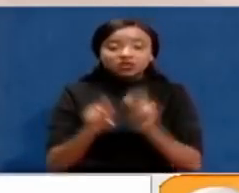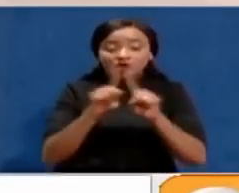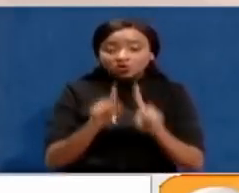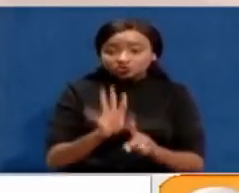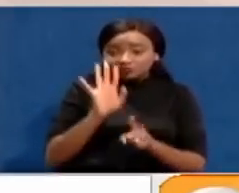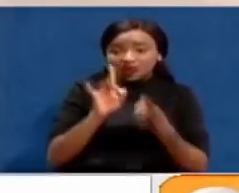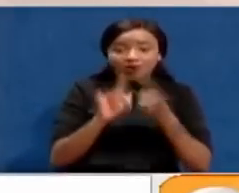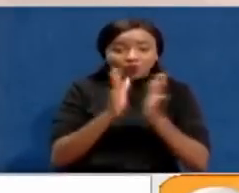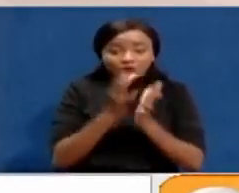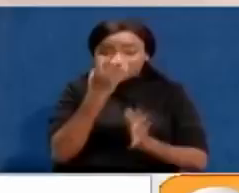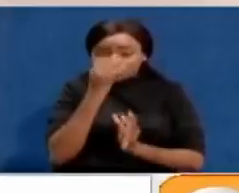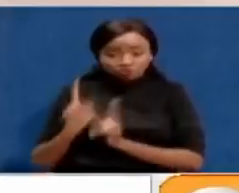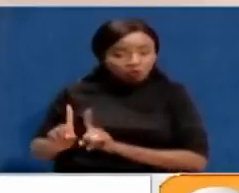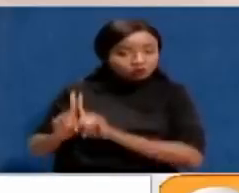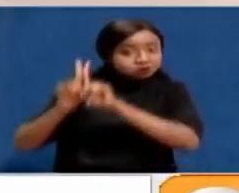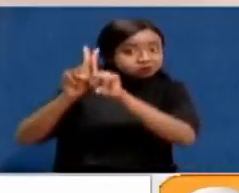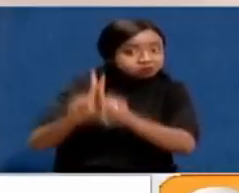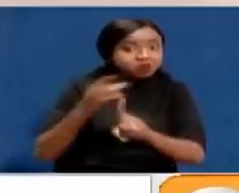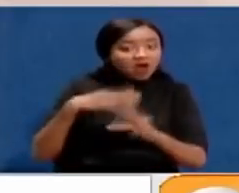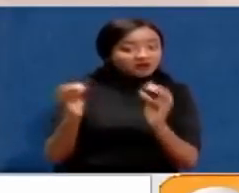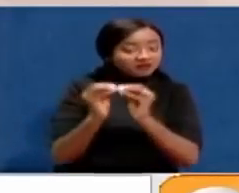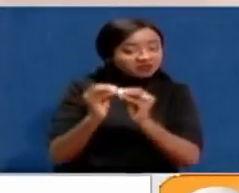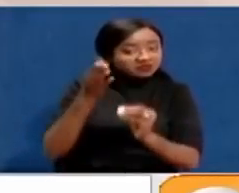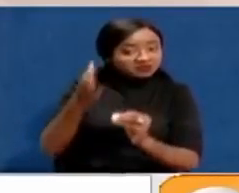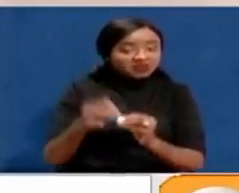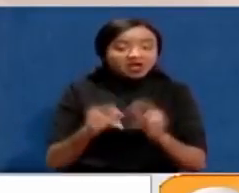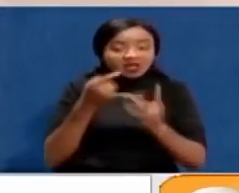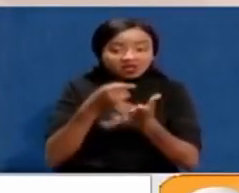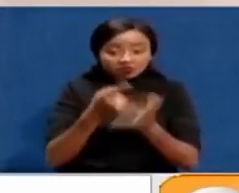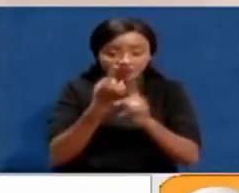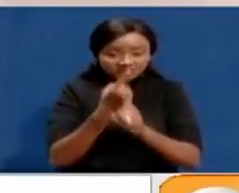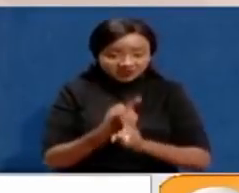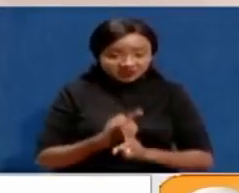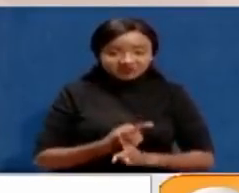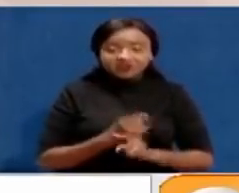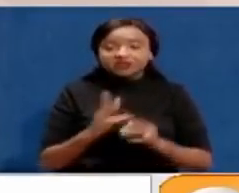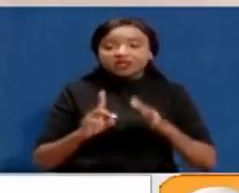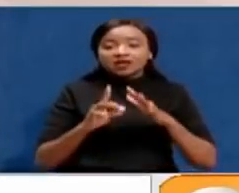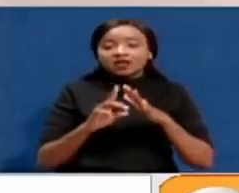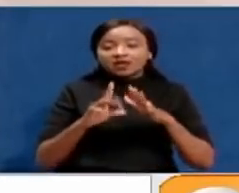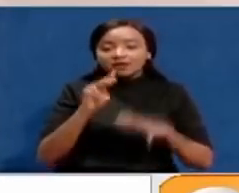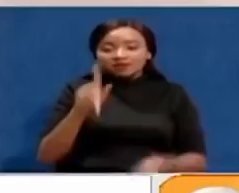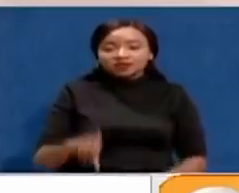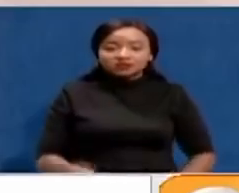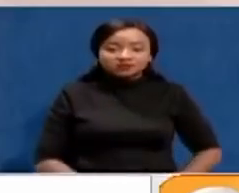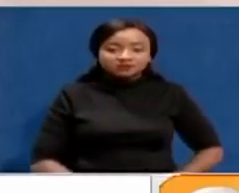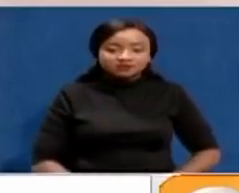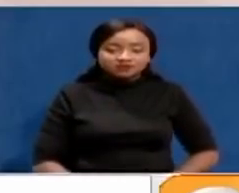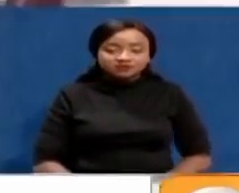na naibu wake William Ruto, alikuwa na mkutano uliojumuisha baraza la mawaziri. Elfas Lagat ana maelezo